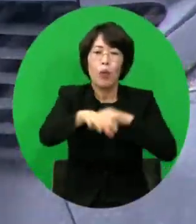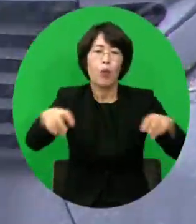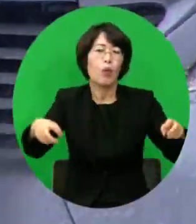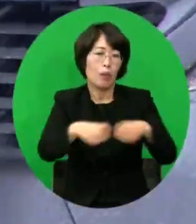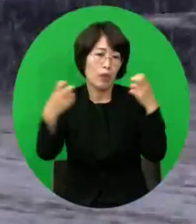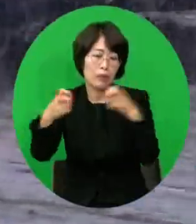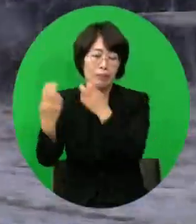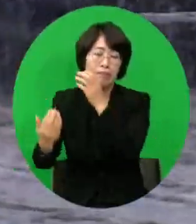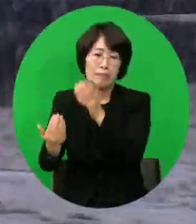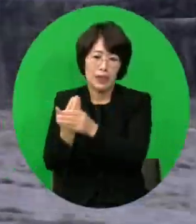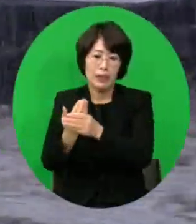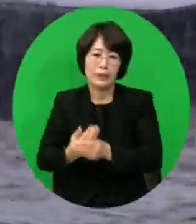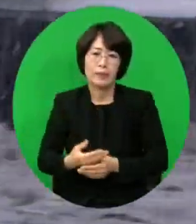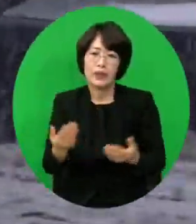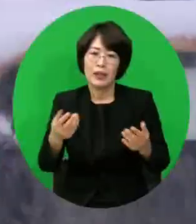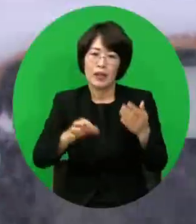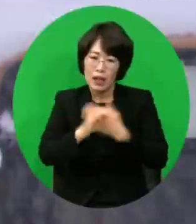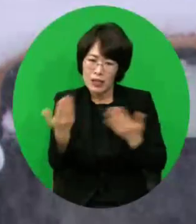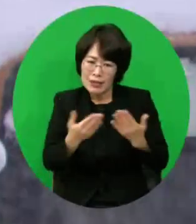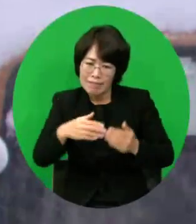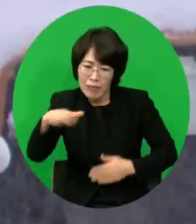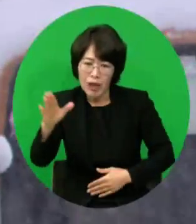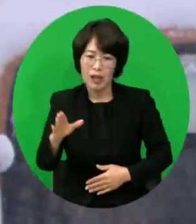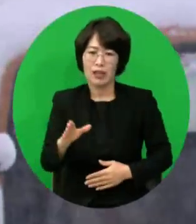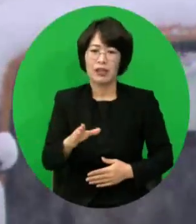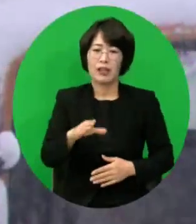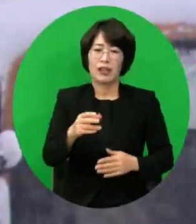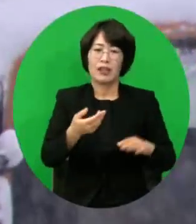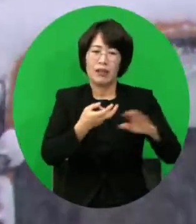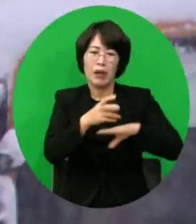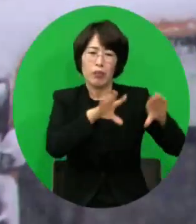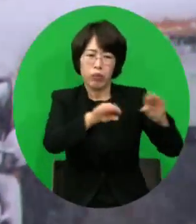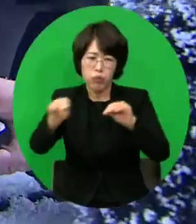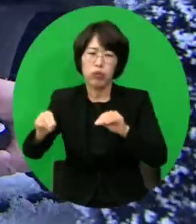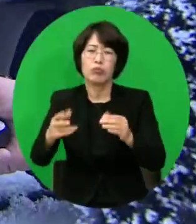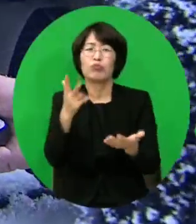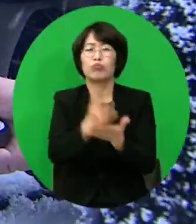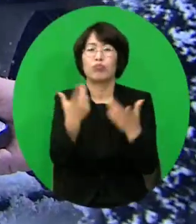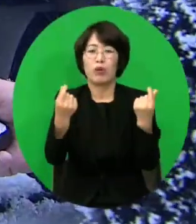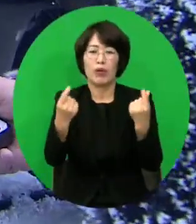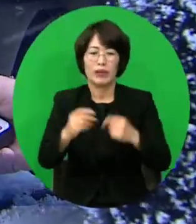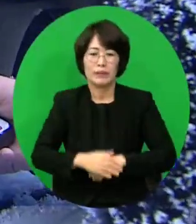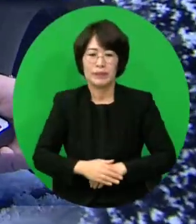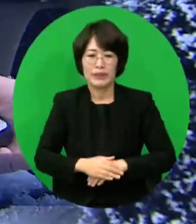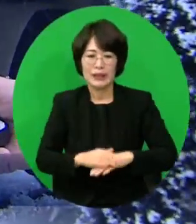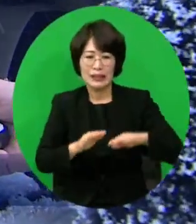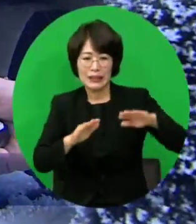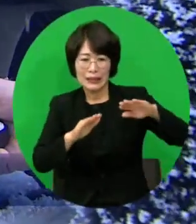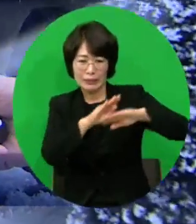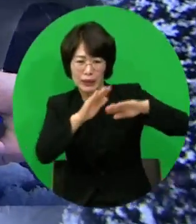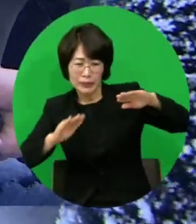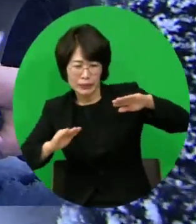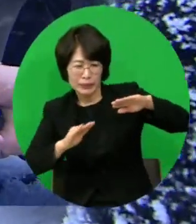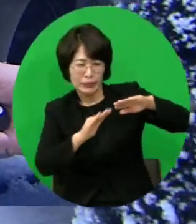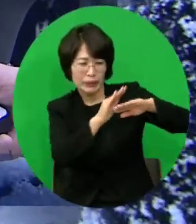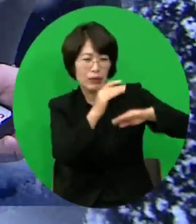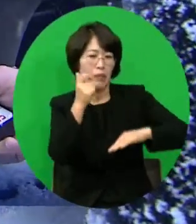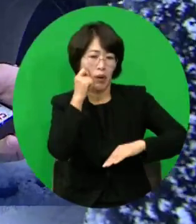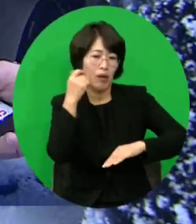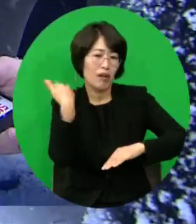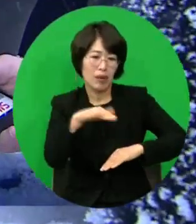잇따랐습니다. 출근길 도로가 주차장으로 변할 정도였습니다. 차가 이 도로를 타고 올라갈 수 없는